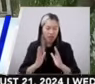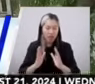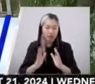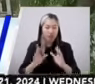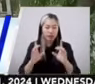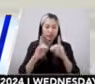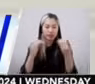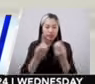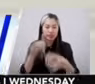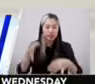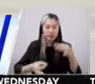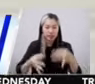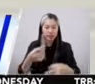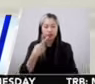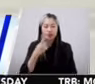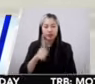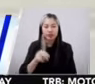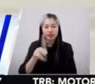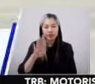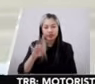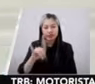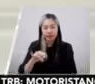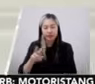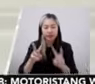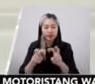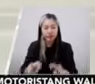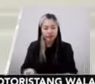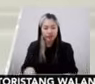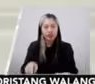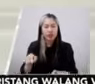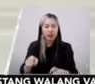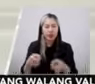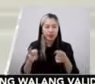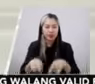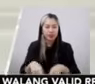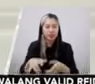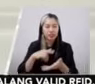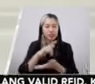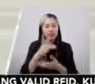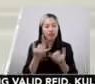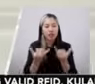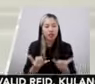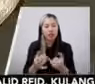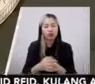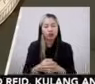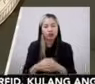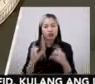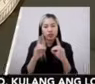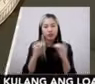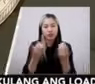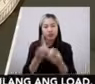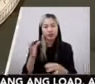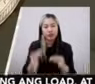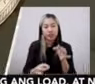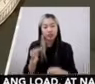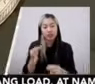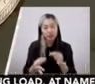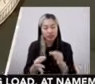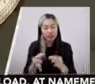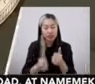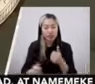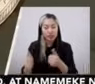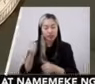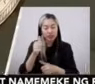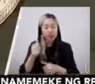NBI at immigration ang pag-alis ni Guo. Babala ni Justice Secretary Jesus Crispin Remulla sa BI kung may tauhan ito